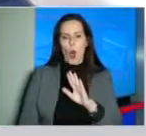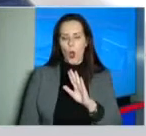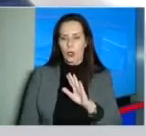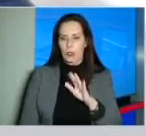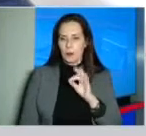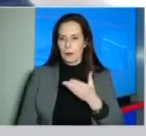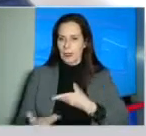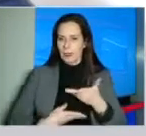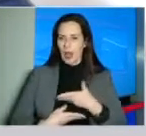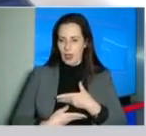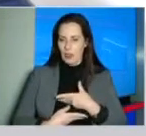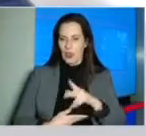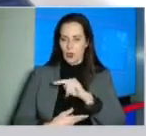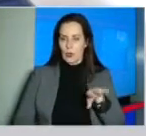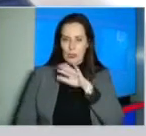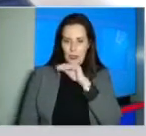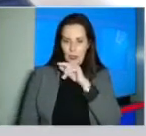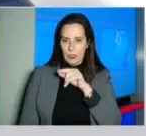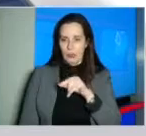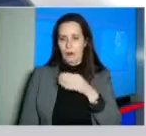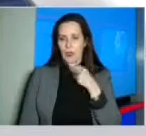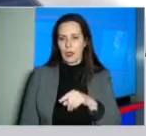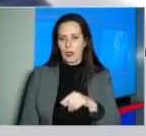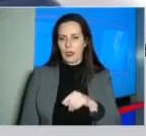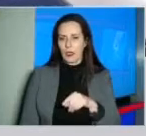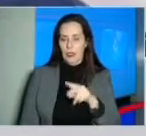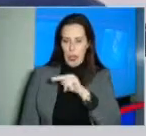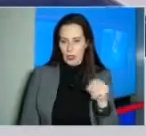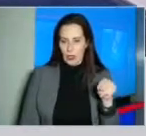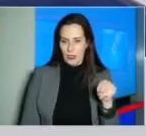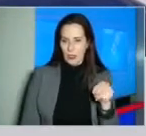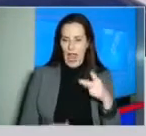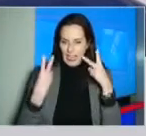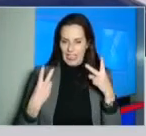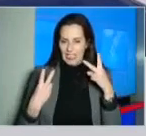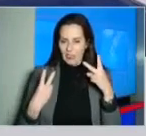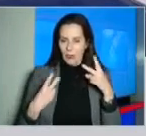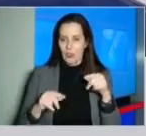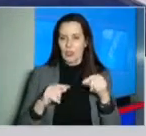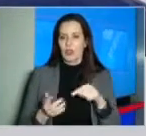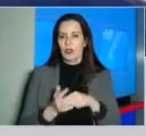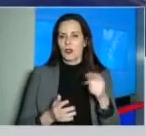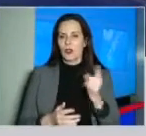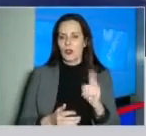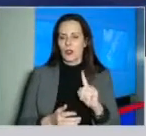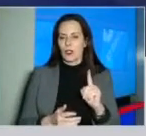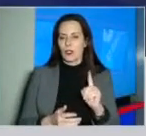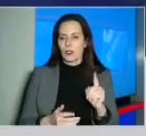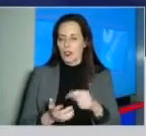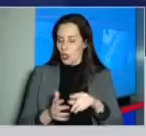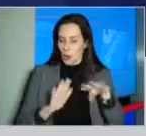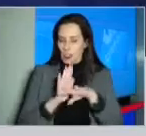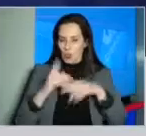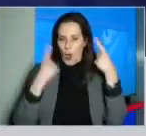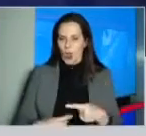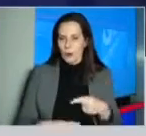שבעצם מתייחס כלל לנושא הזקנה במדינת ישראל. הנושא הקריטי והאקוטי פה, שזה לא עומד על סדר